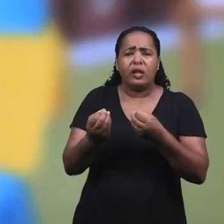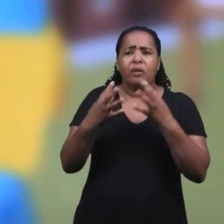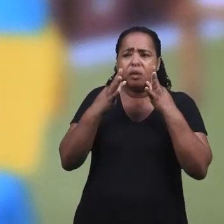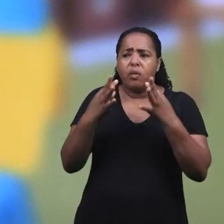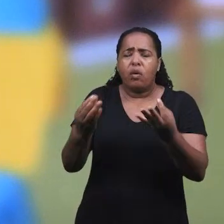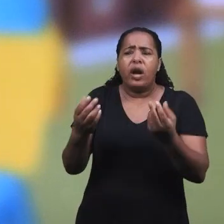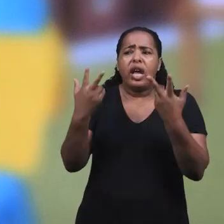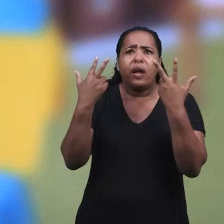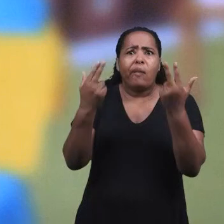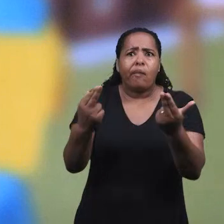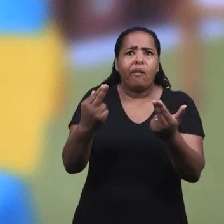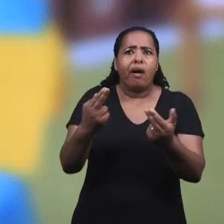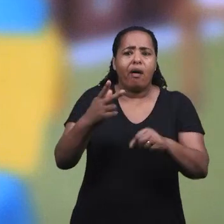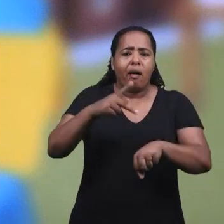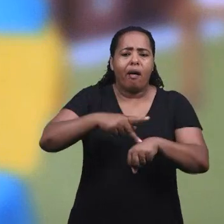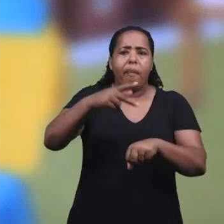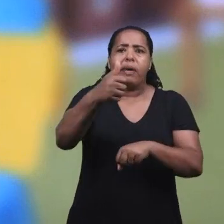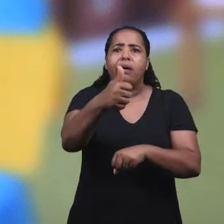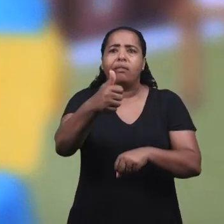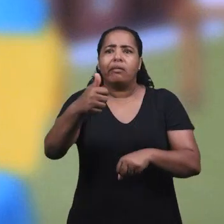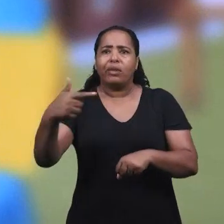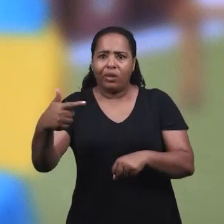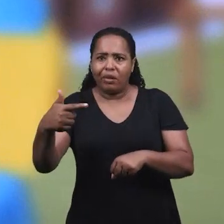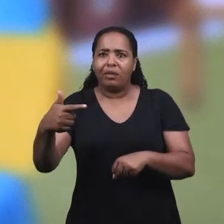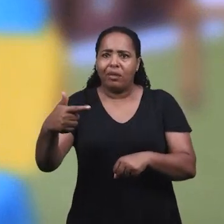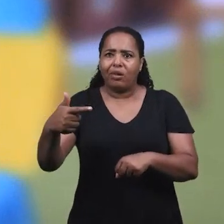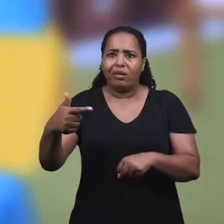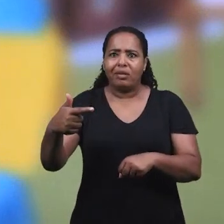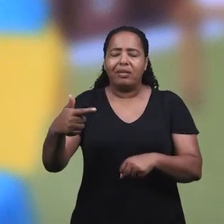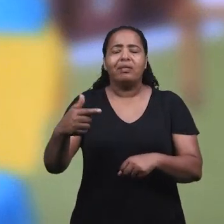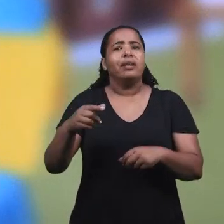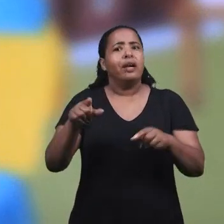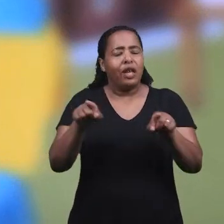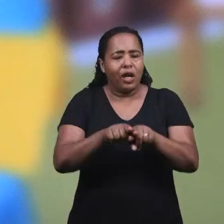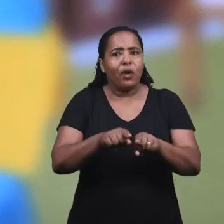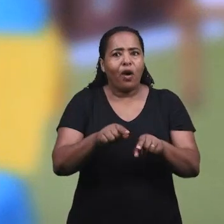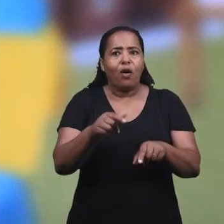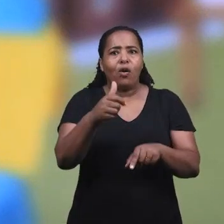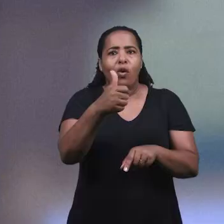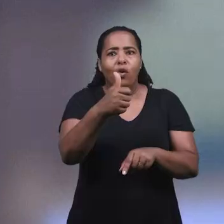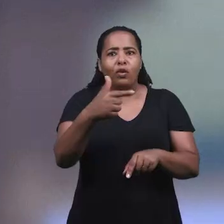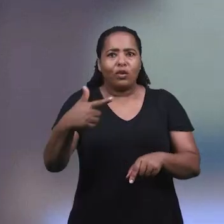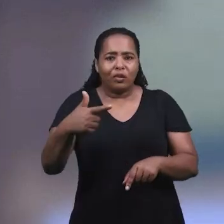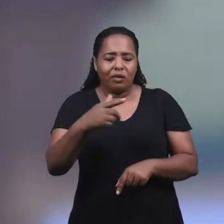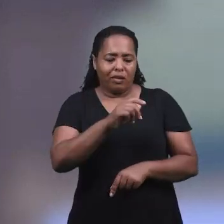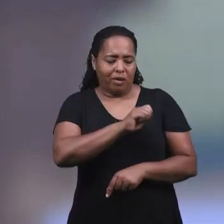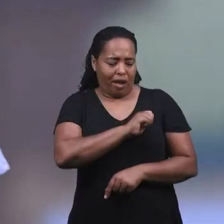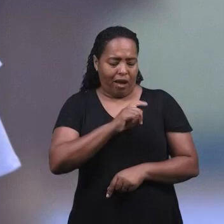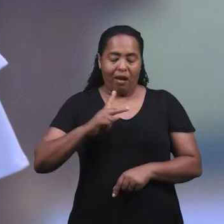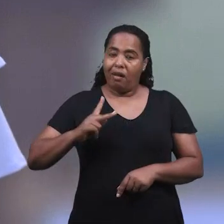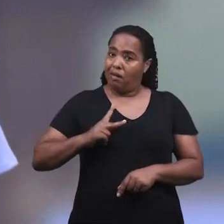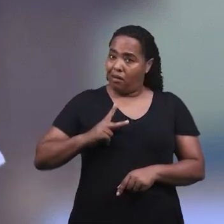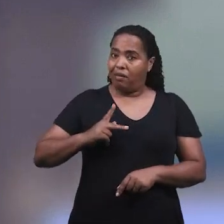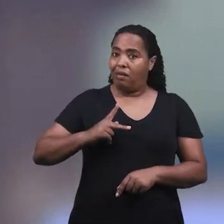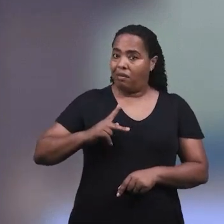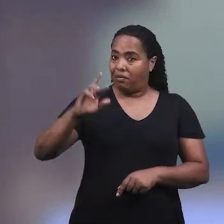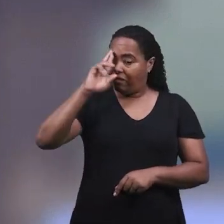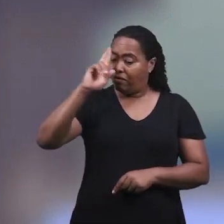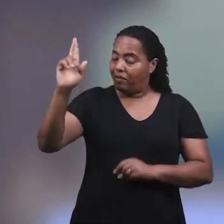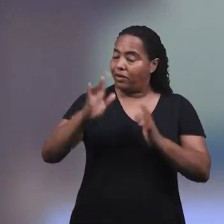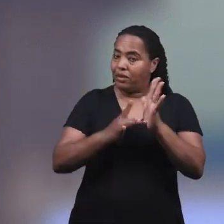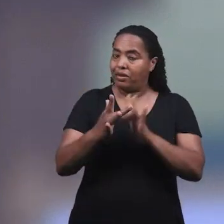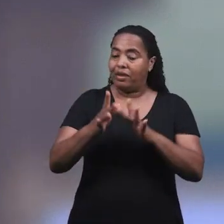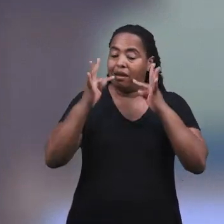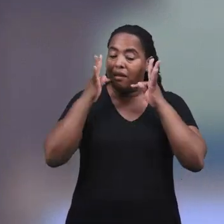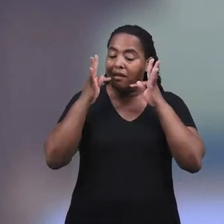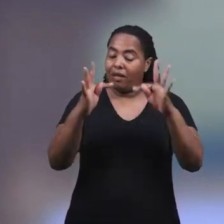Dieu comme ces 12 pierres ont levé du fleuve Jourdain et faire aussi comme les 12 apôtres de Jésus. Nous allons